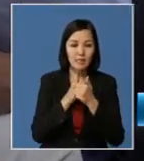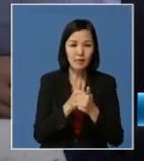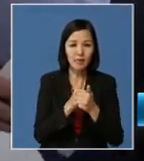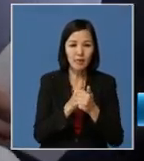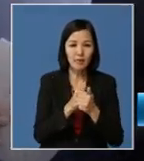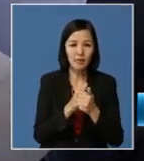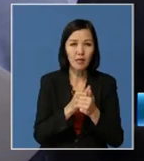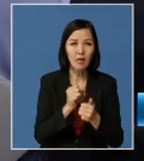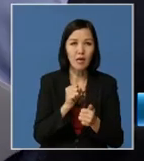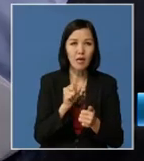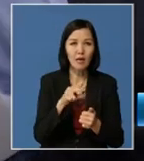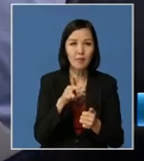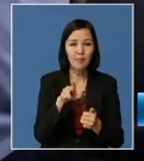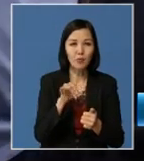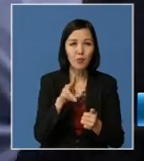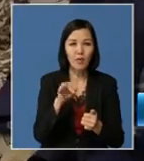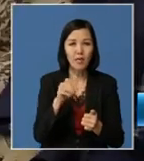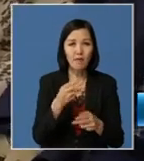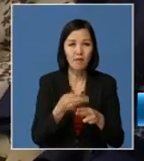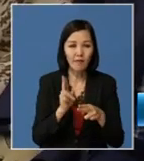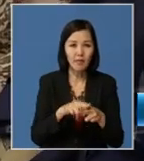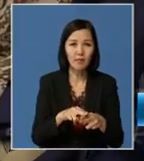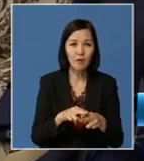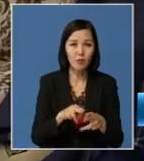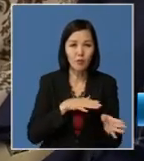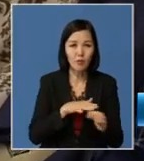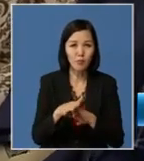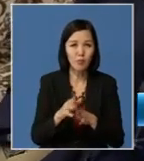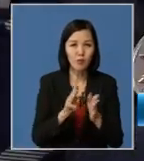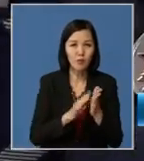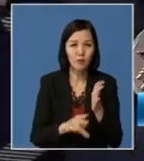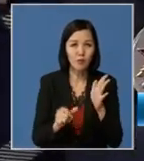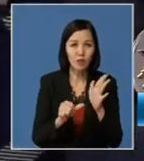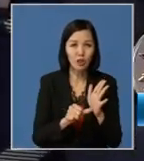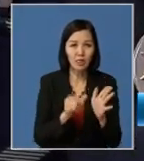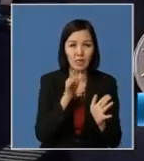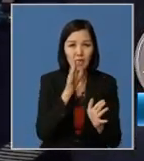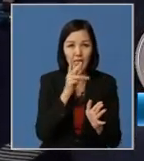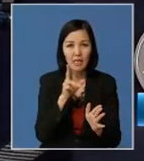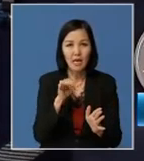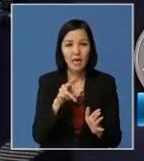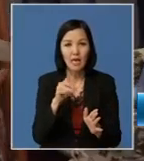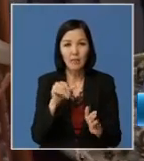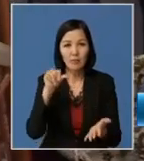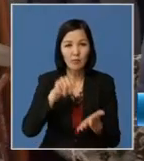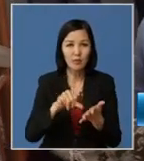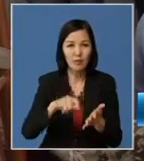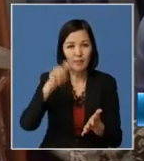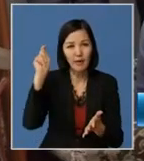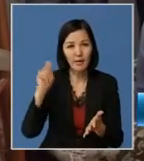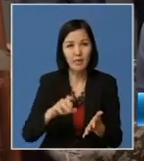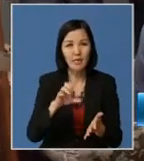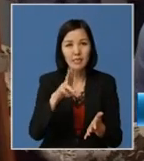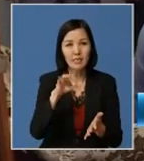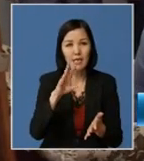заместитель Акан Абдуалиев. В этом году солдату Победы исполнилось 96 лет. Конопью Алимбаев участвовал в боях Сталинградского фронта.